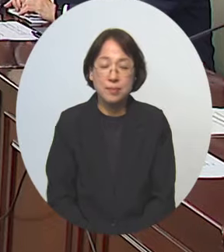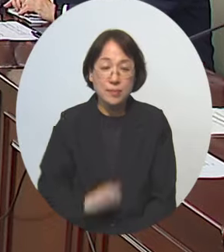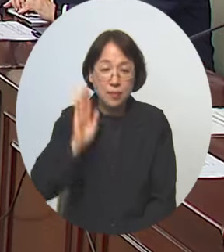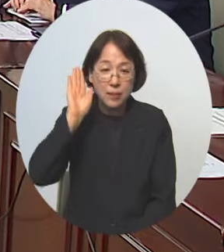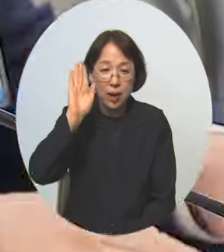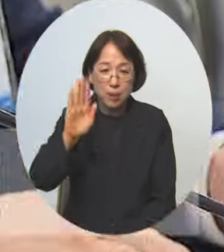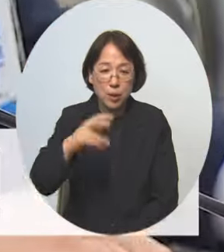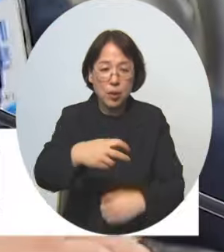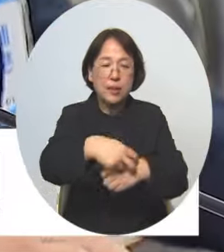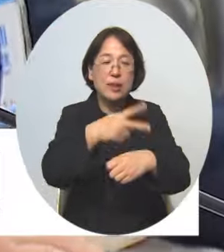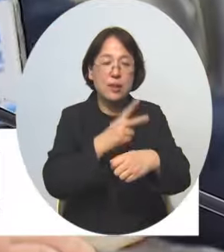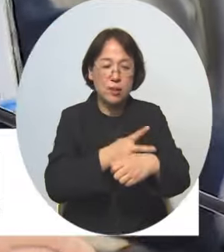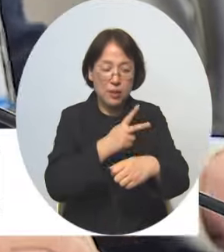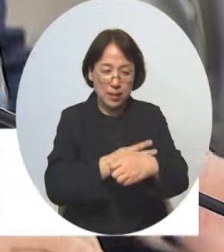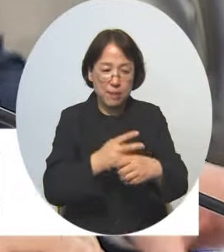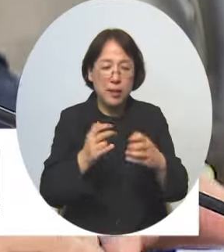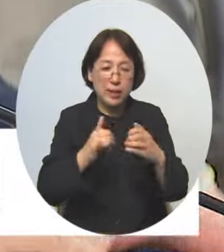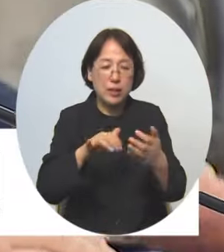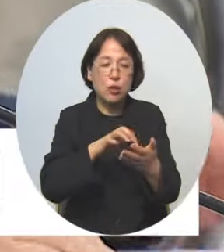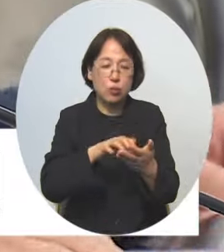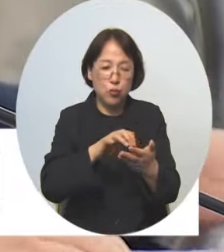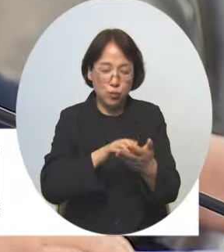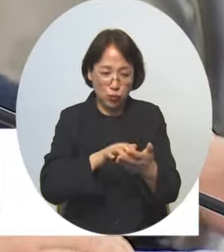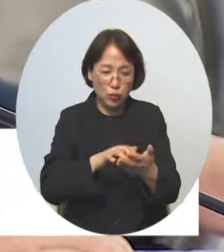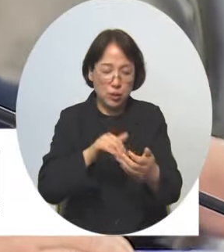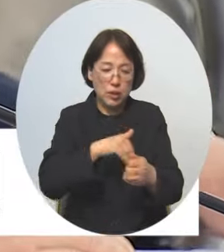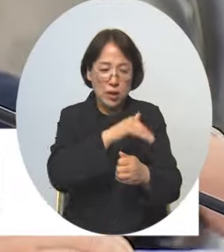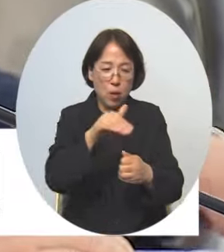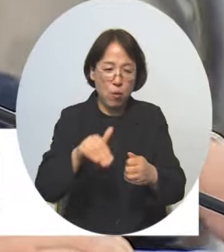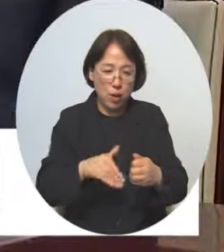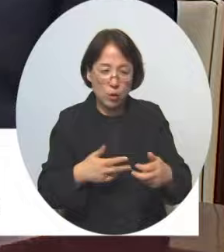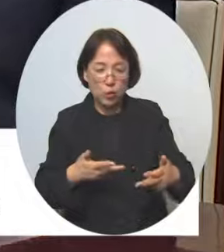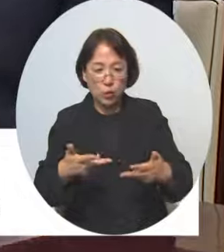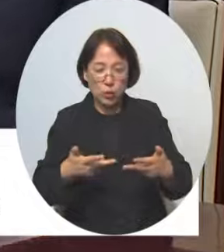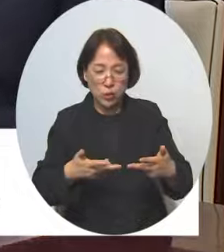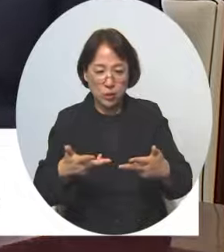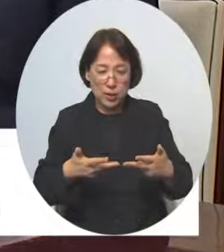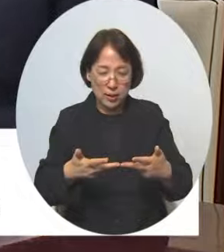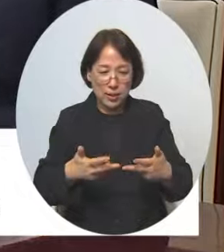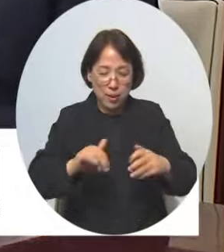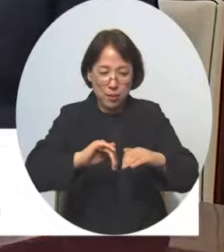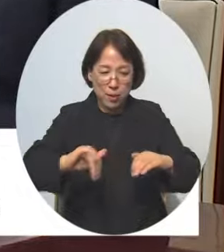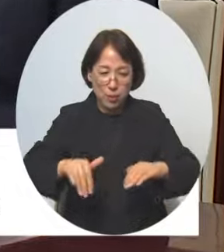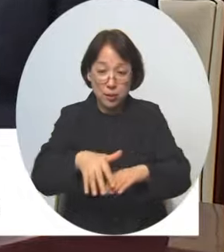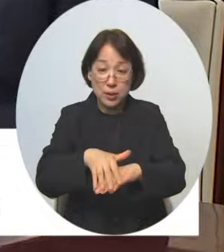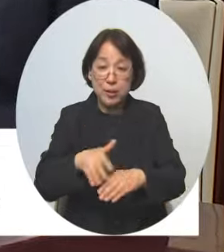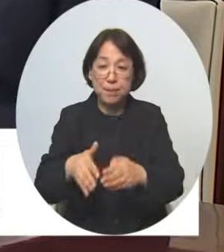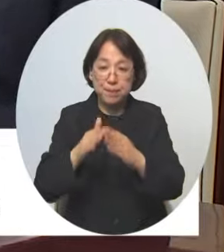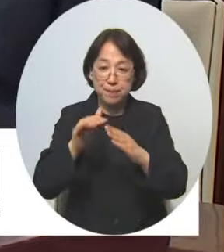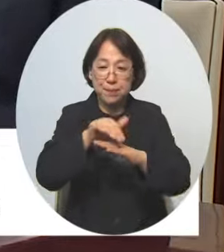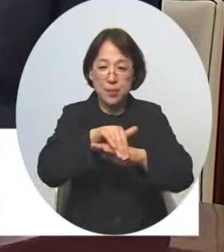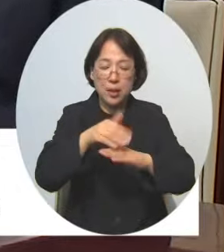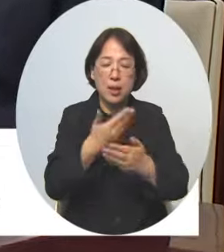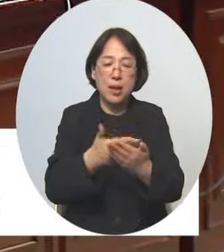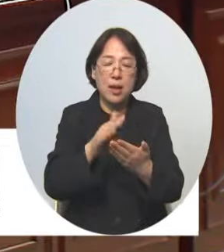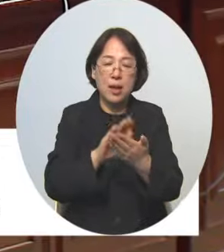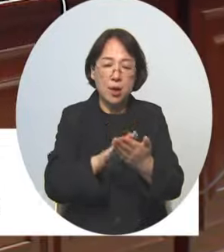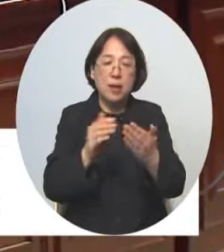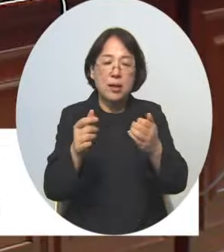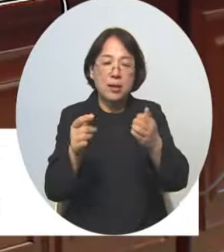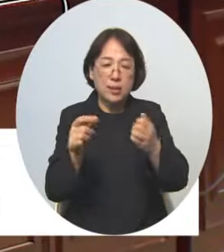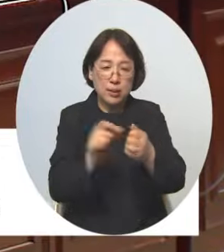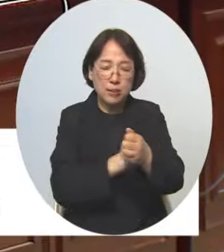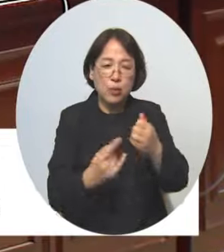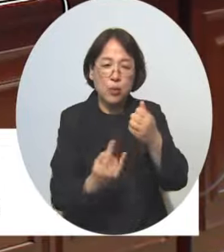앞으로 의료인력 수급 현황을 주기적으로 검토하고 조정하는 별도 시스템이 마련됩니다. 의료개혁특위는 적정